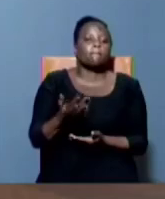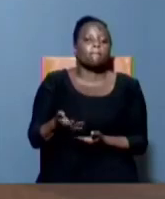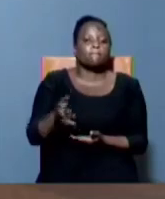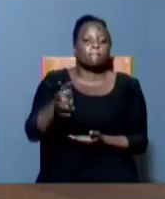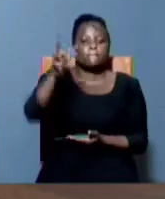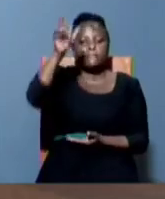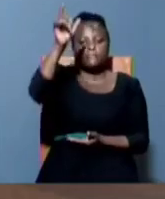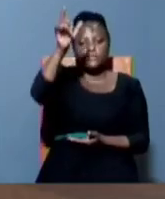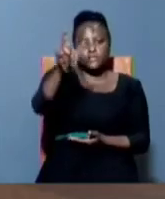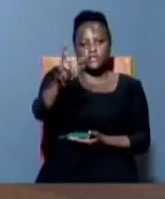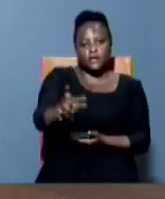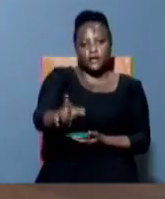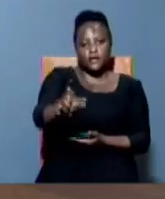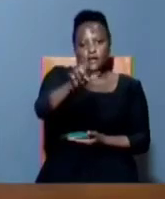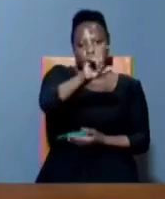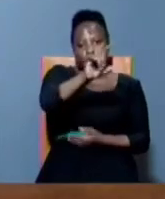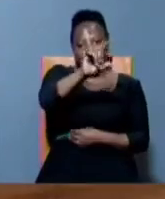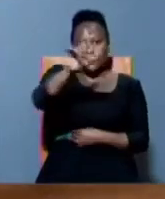msalabani